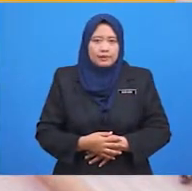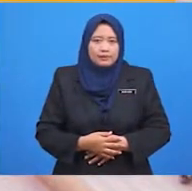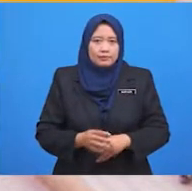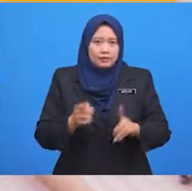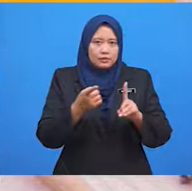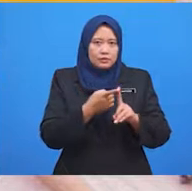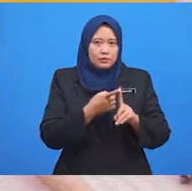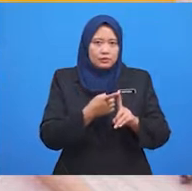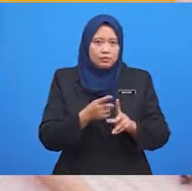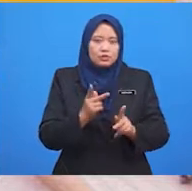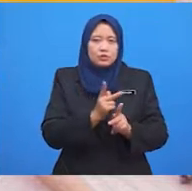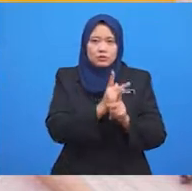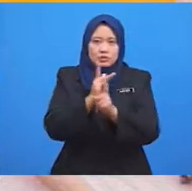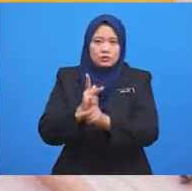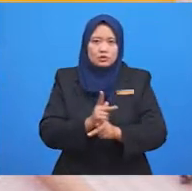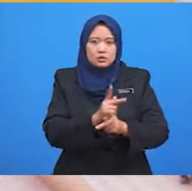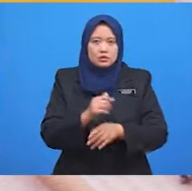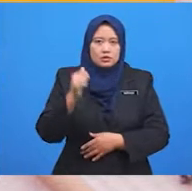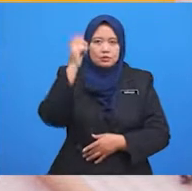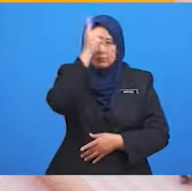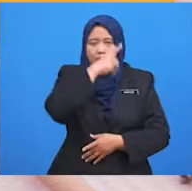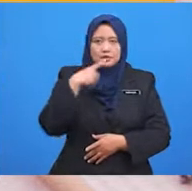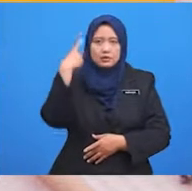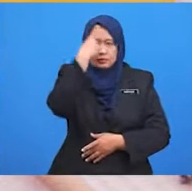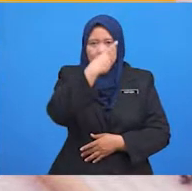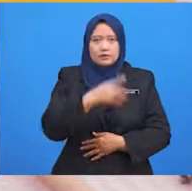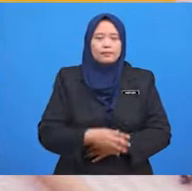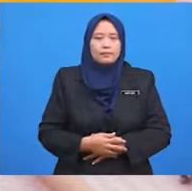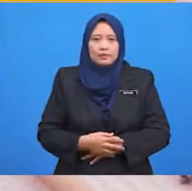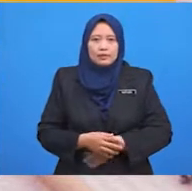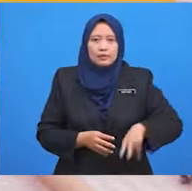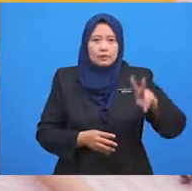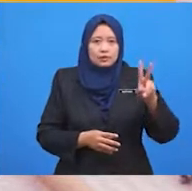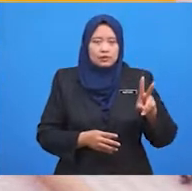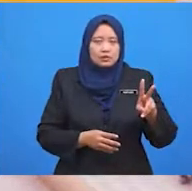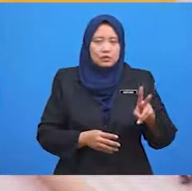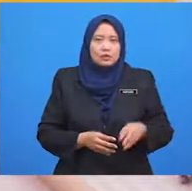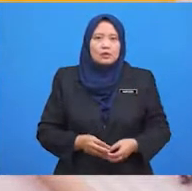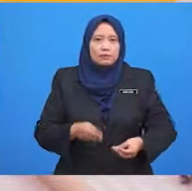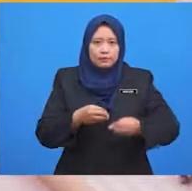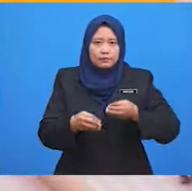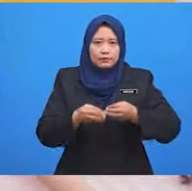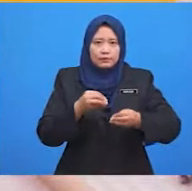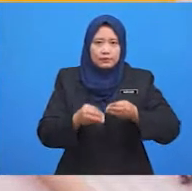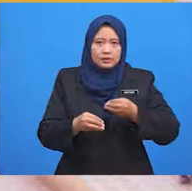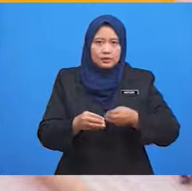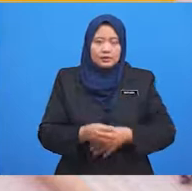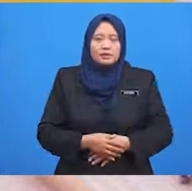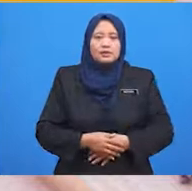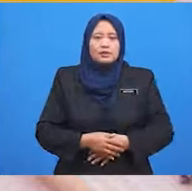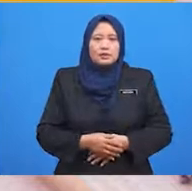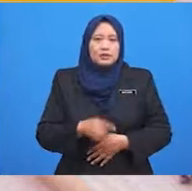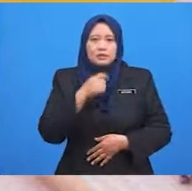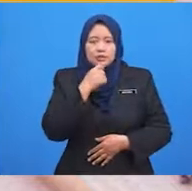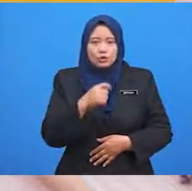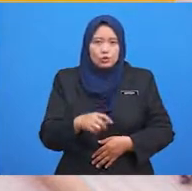adalah, yang pertama, dapat menjaga penampilan diri. Yang kedua, dapat memperbaiki keadaan